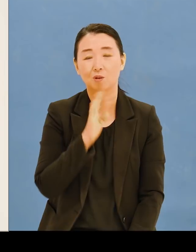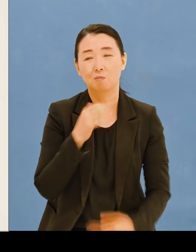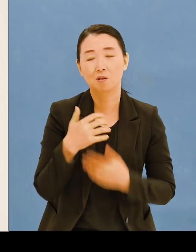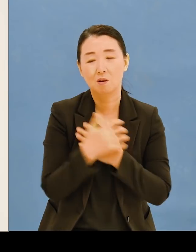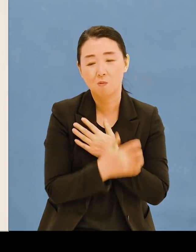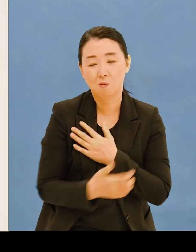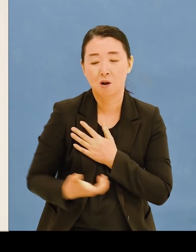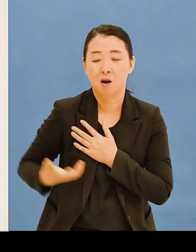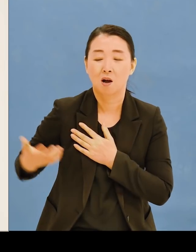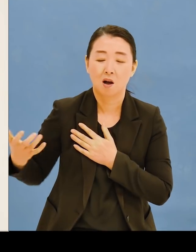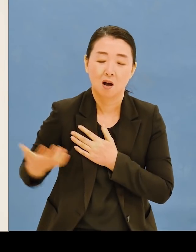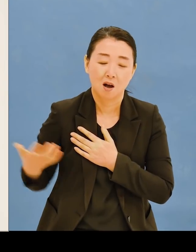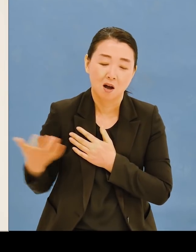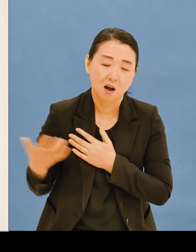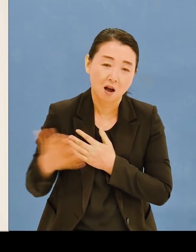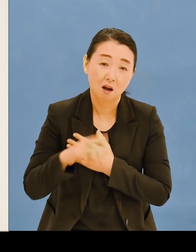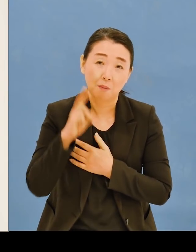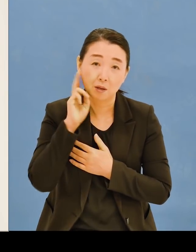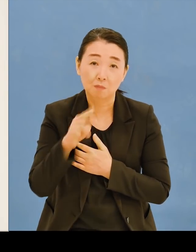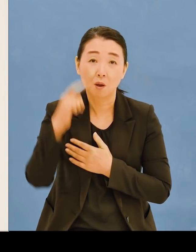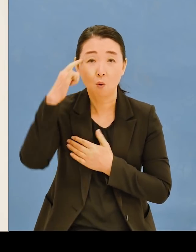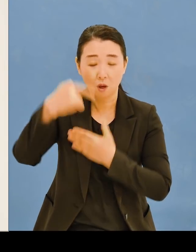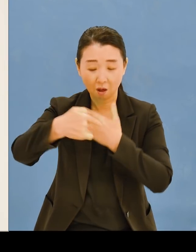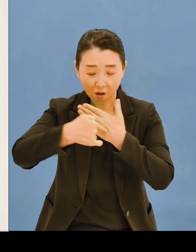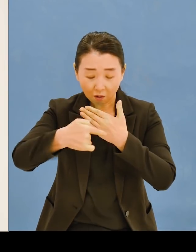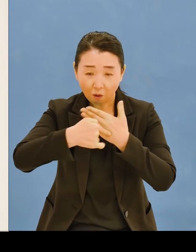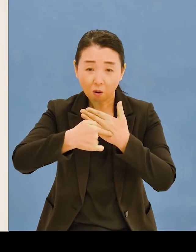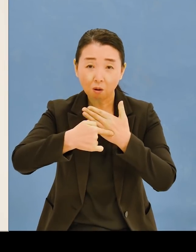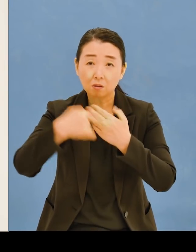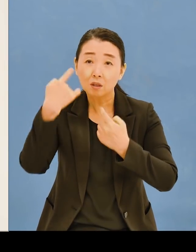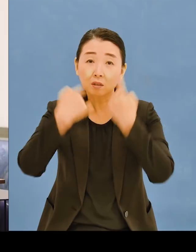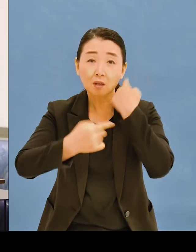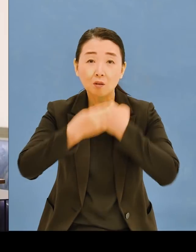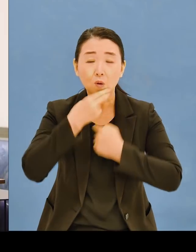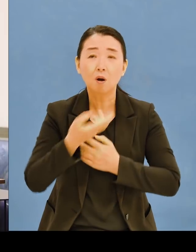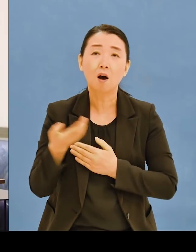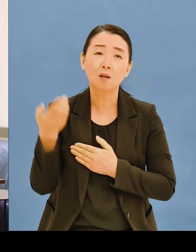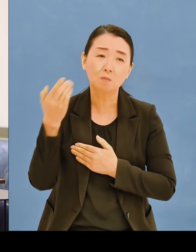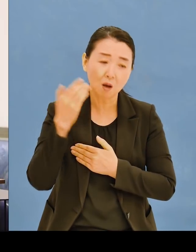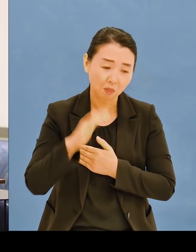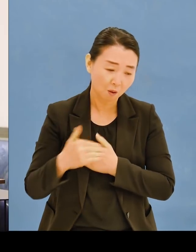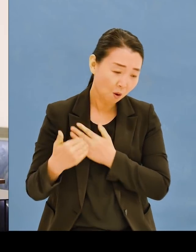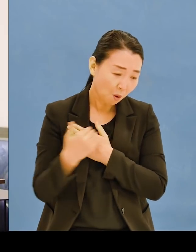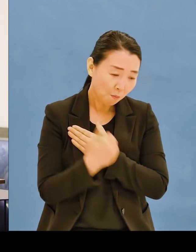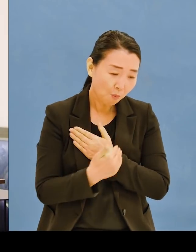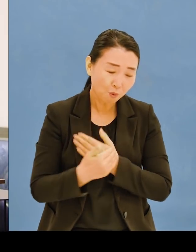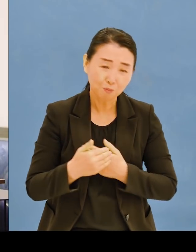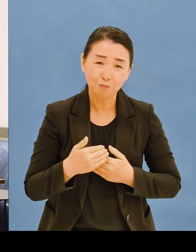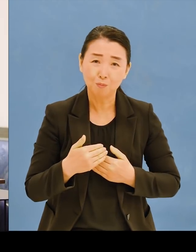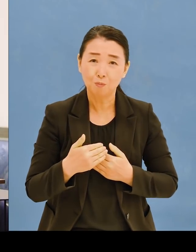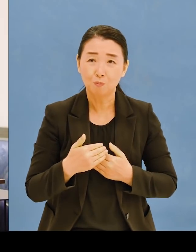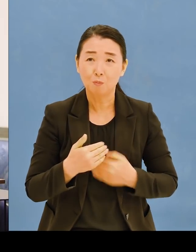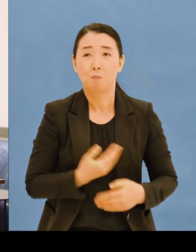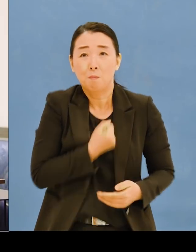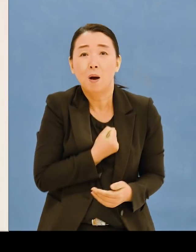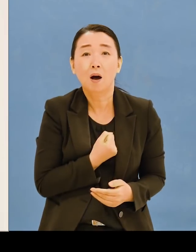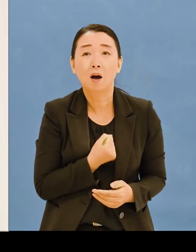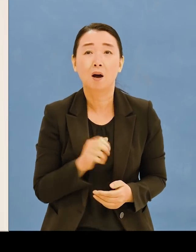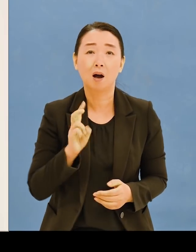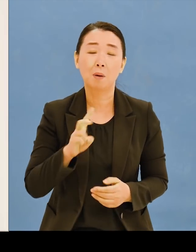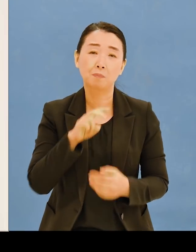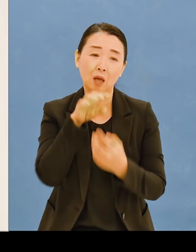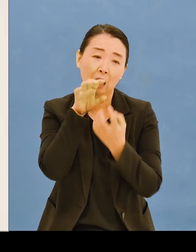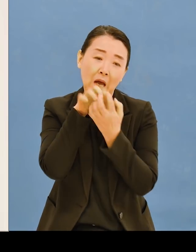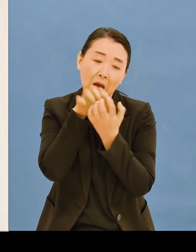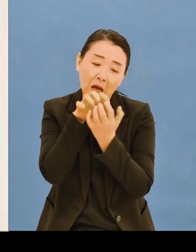너무 몸이 아프더라고요. 네. 그러니까 겉으로는 다친 데가 없지만 아마 이제 몸이 많이 놀랐던 것 같아요. 그래서 입이 이제